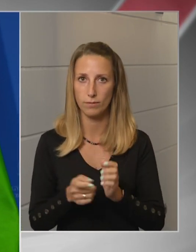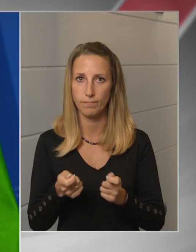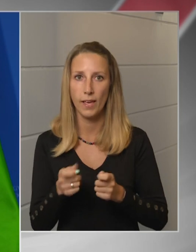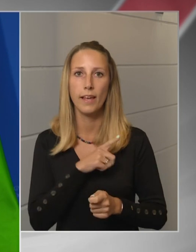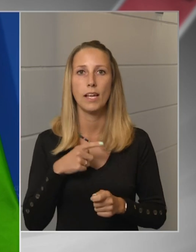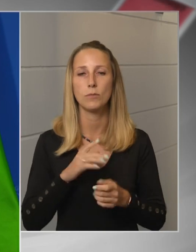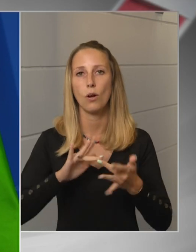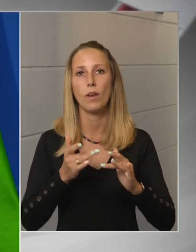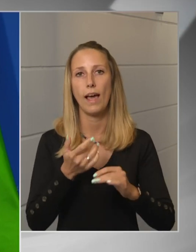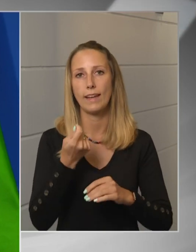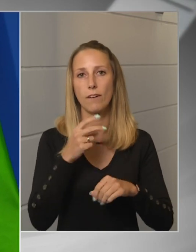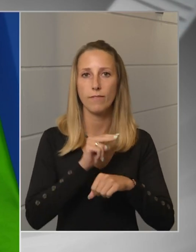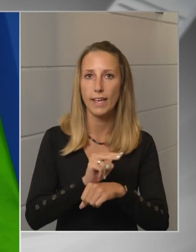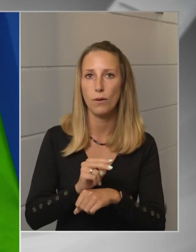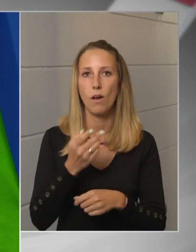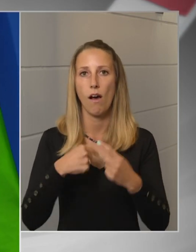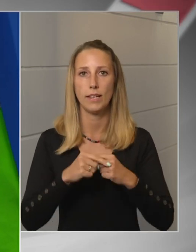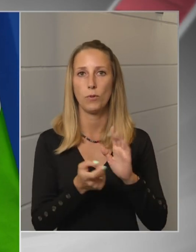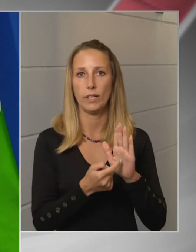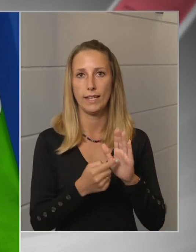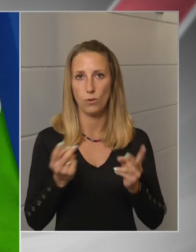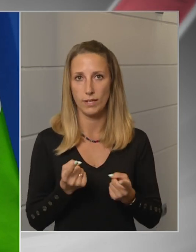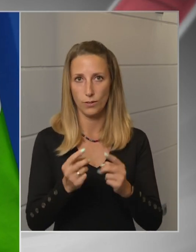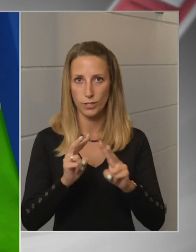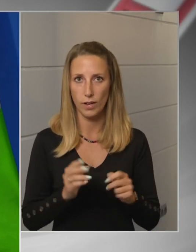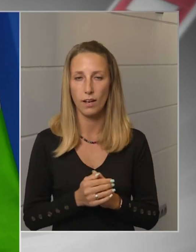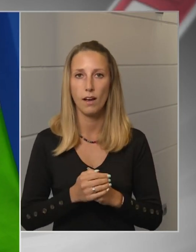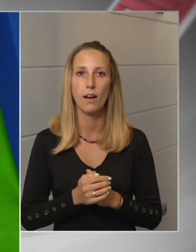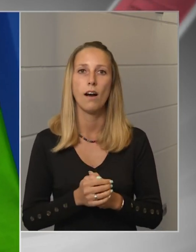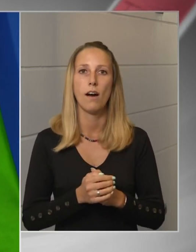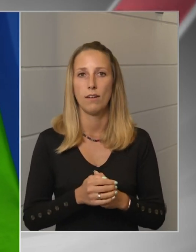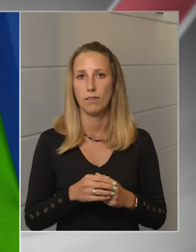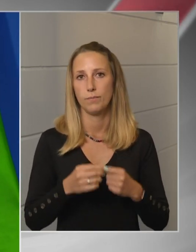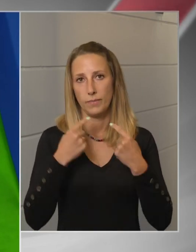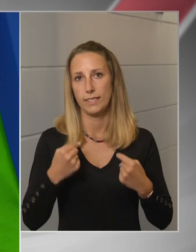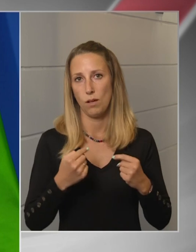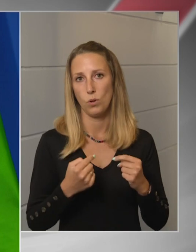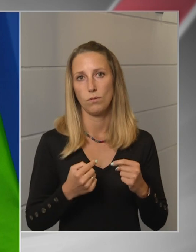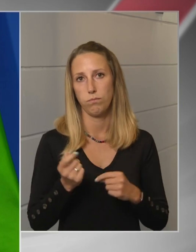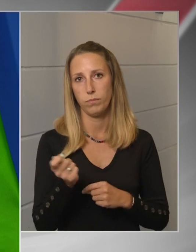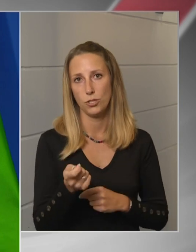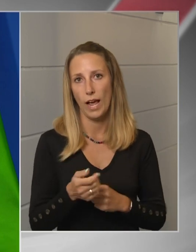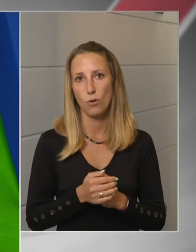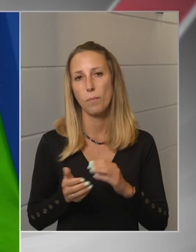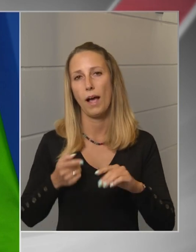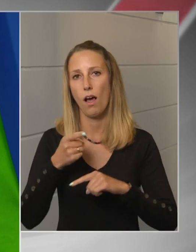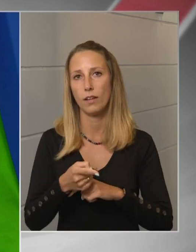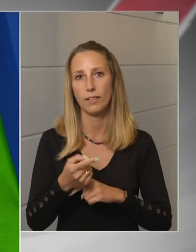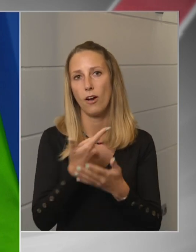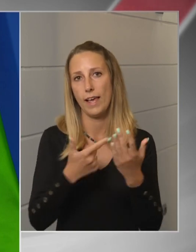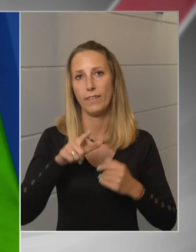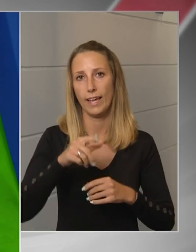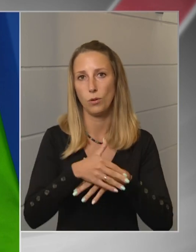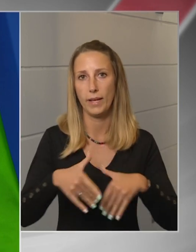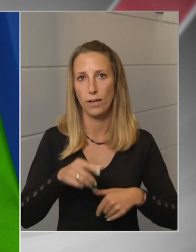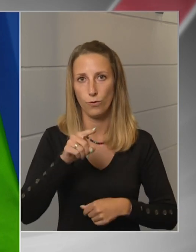online árfugyelő, hanem kötelező akciók is vannak. A kiszabott bírságok most már a kötelező akció keretében meghaladták a 72